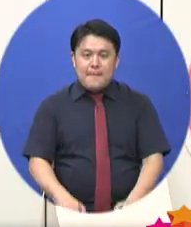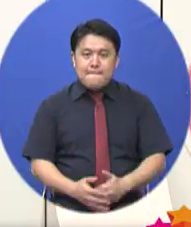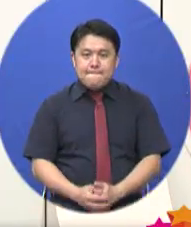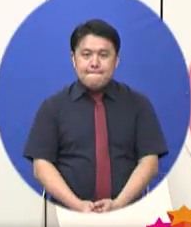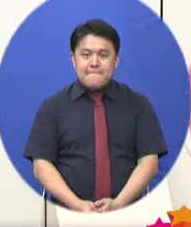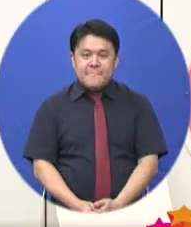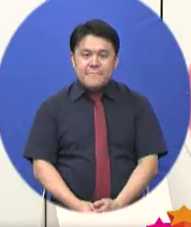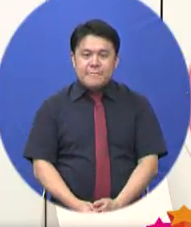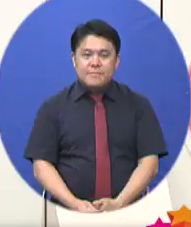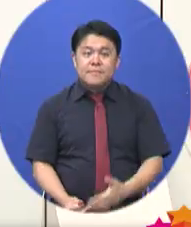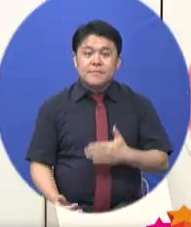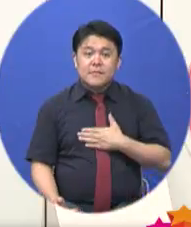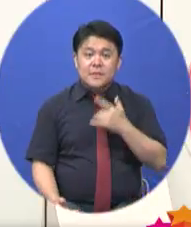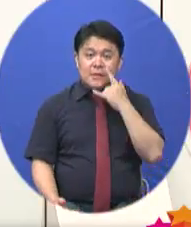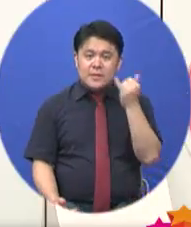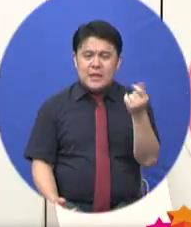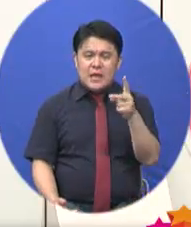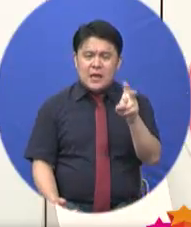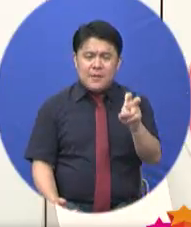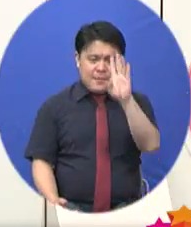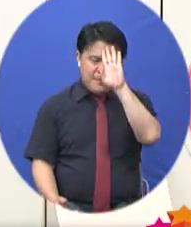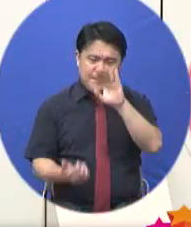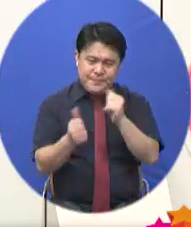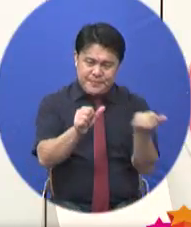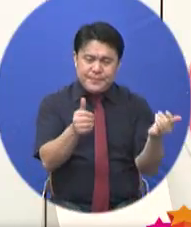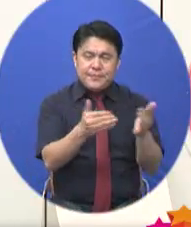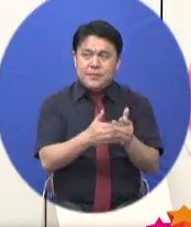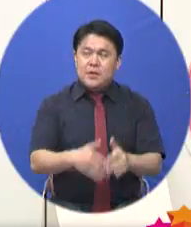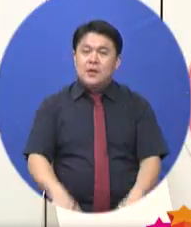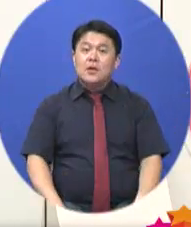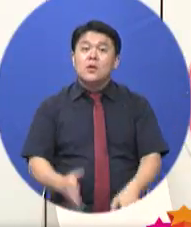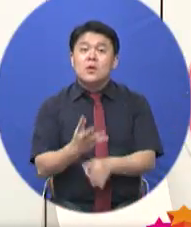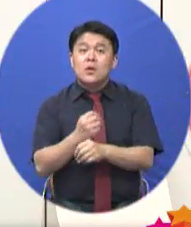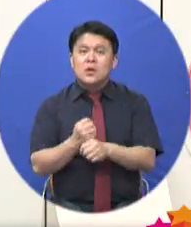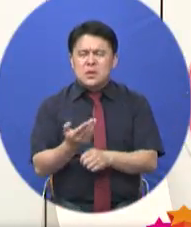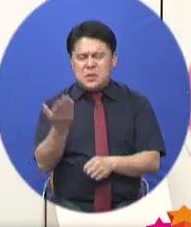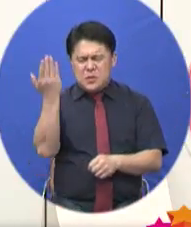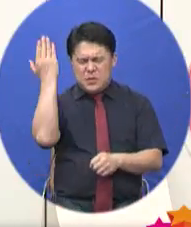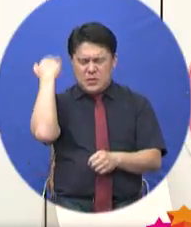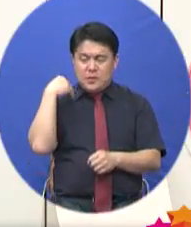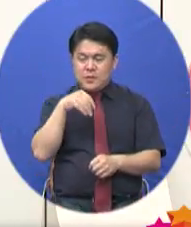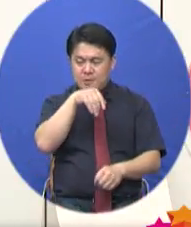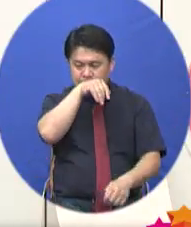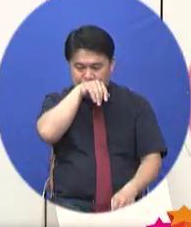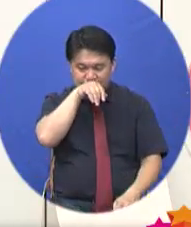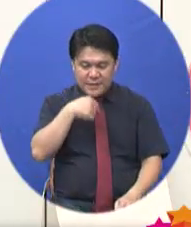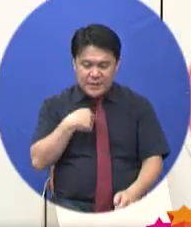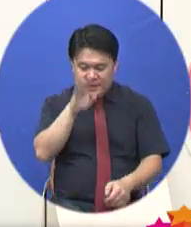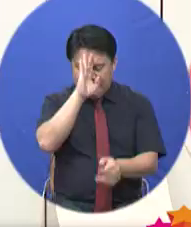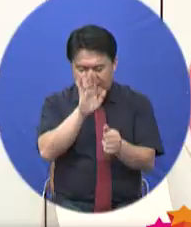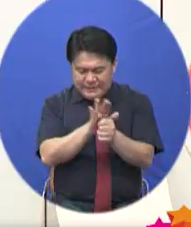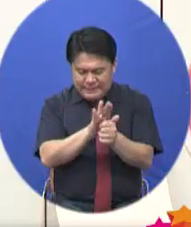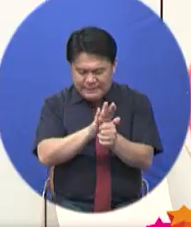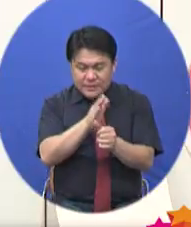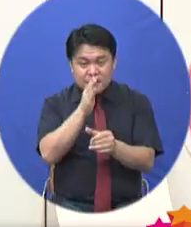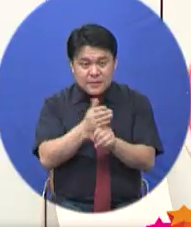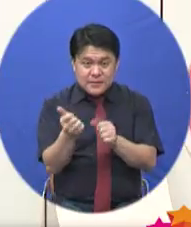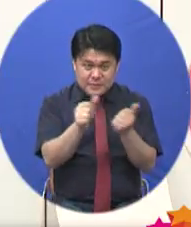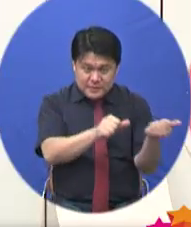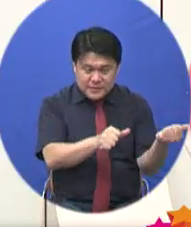처음에 암으로 돌아가셨거든요. 아, 언제 돌아가셨어요? 조금 됐어요. 제가 네. 이제 병건을 해갖고